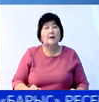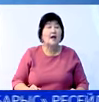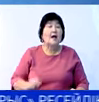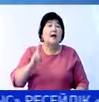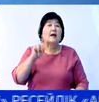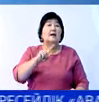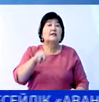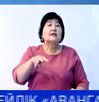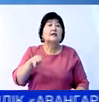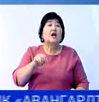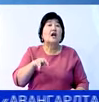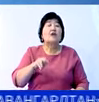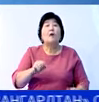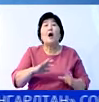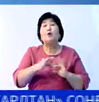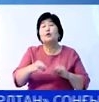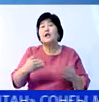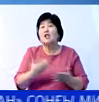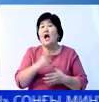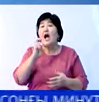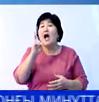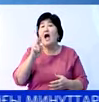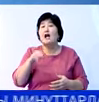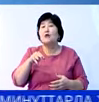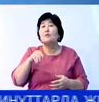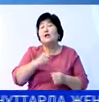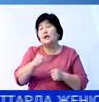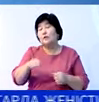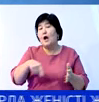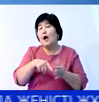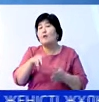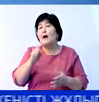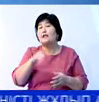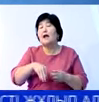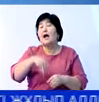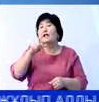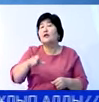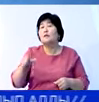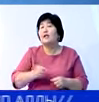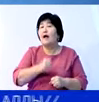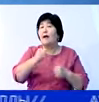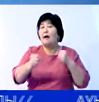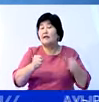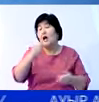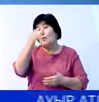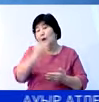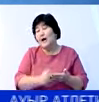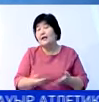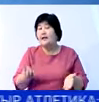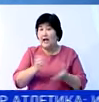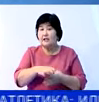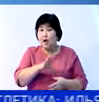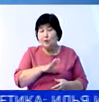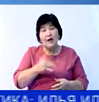Қызылжарма ауылдық округіне жаңа әкім сайланды. Осыған дейін қалалық мәслихат депутаттары кандидаттар ұсынған бағдарламалармен танысқан